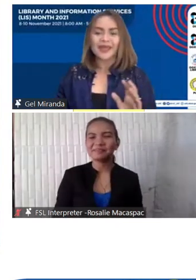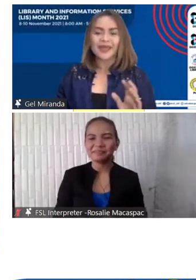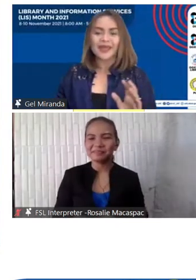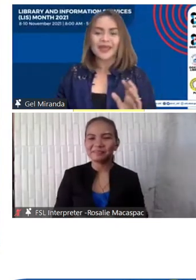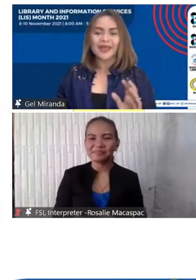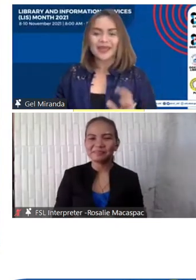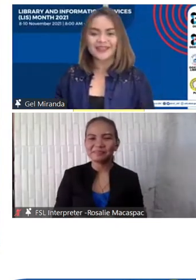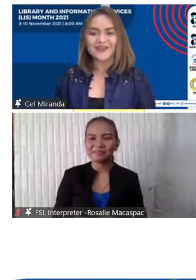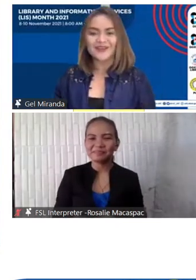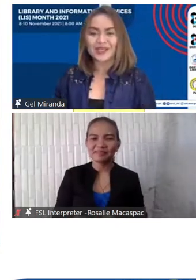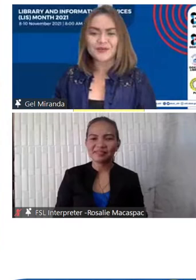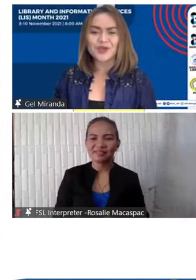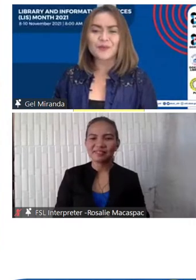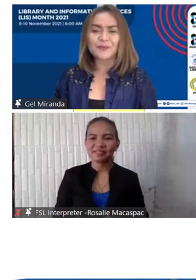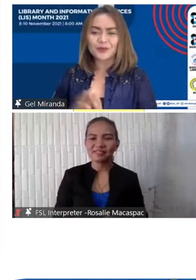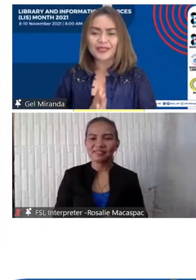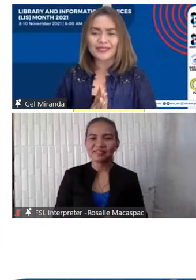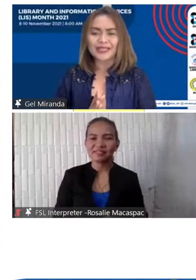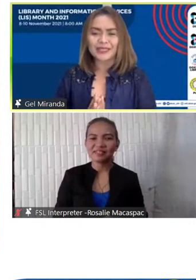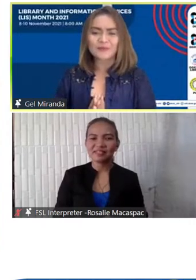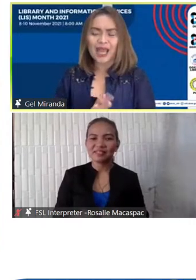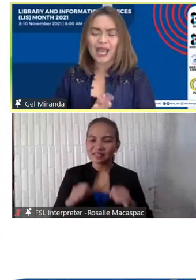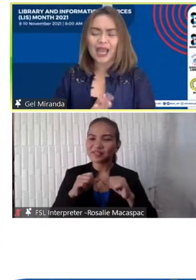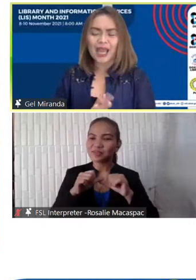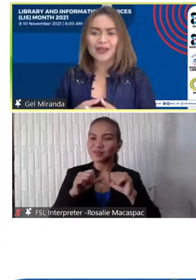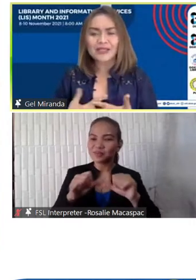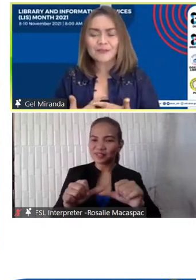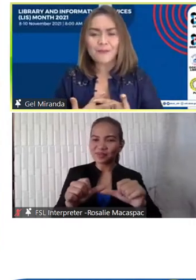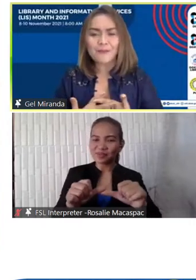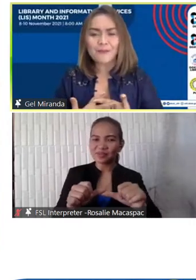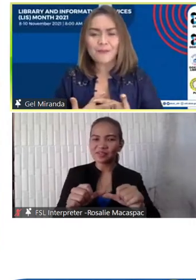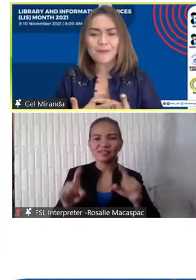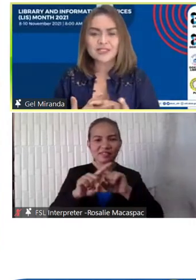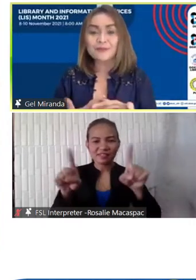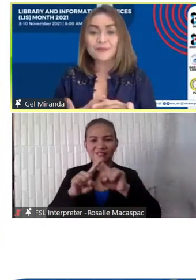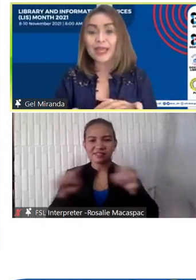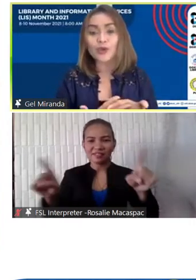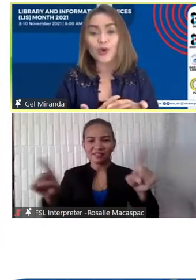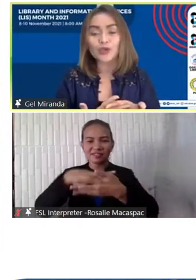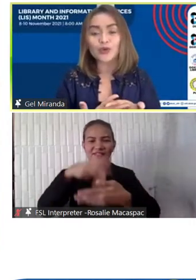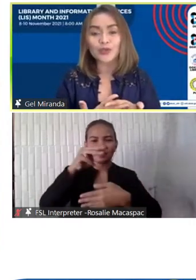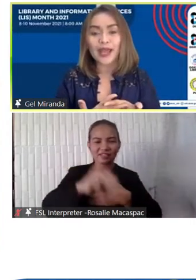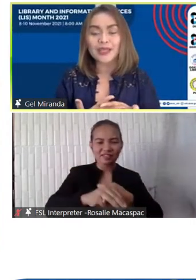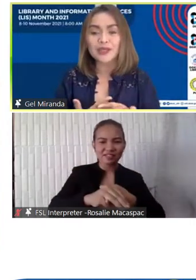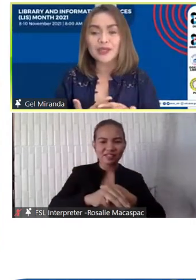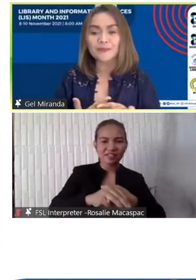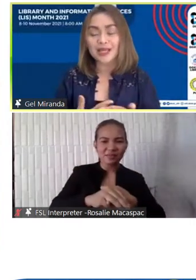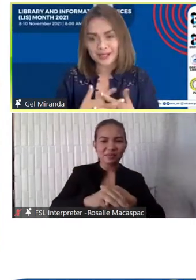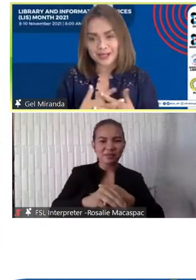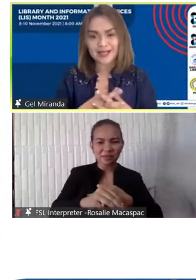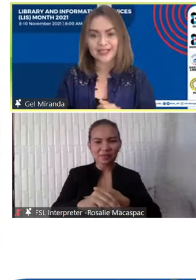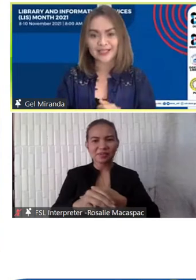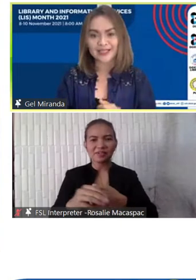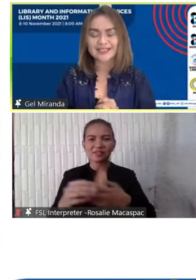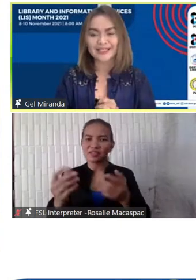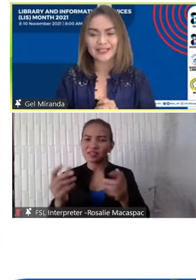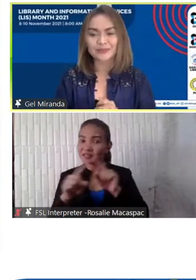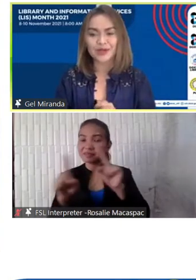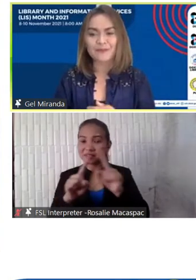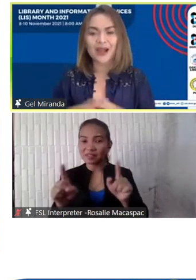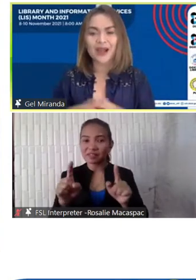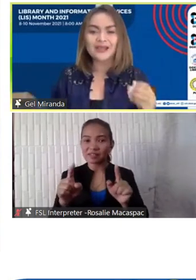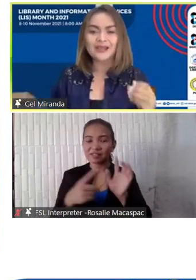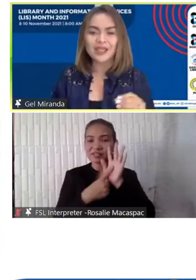Angry. Okay, yun. Pagpatuloy natin, iba't ibang mga program or segmento yung naipalabas natin sa